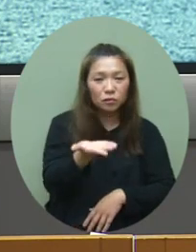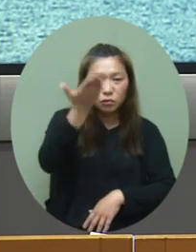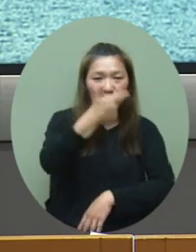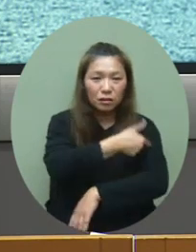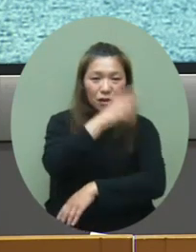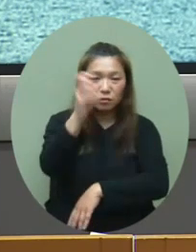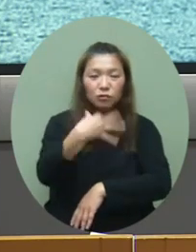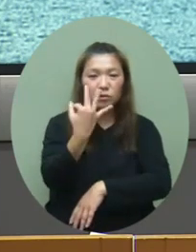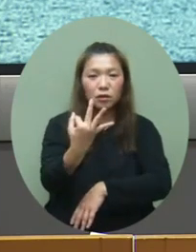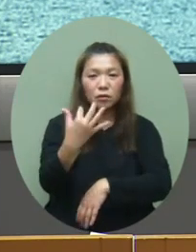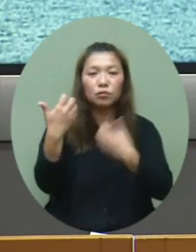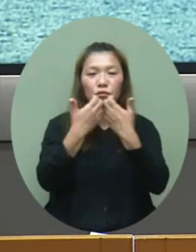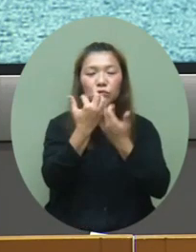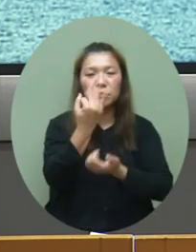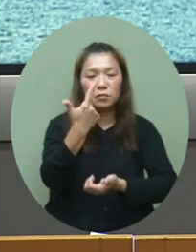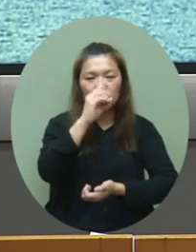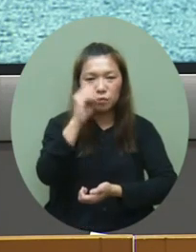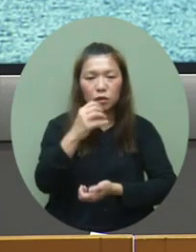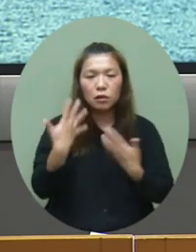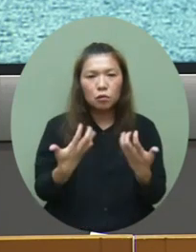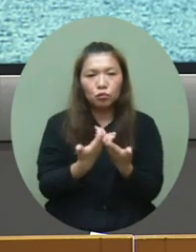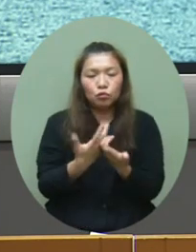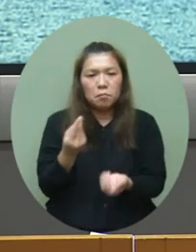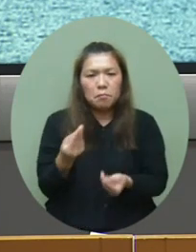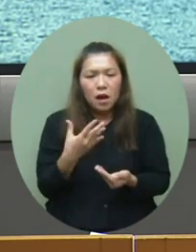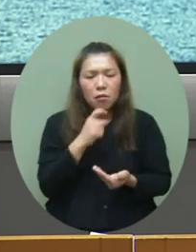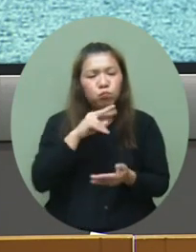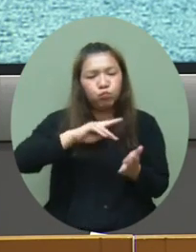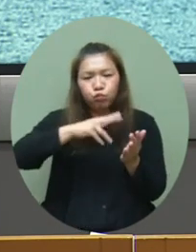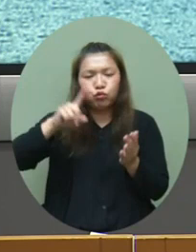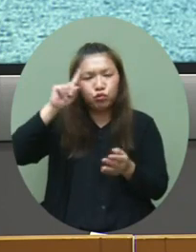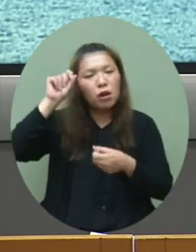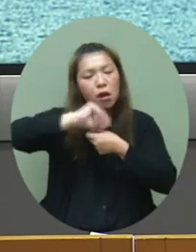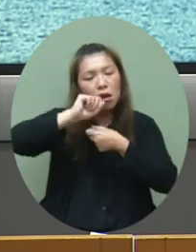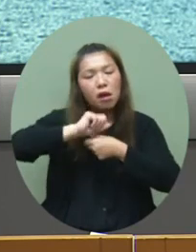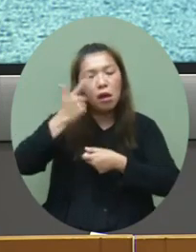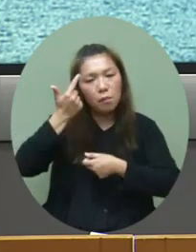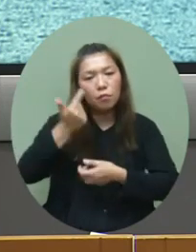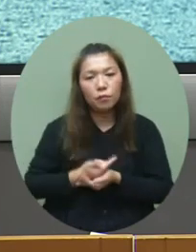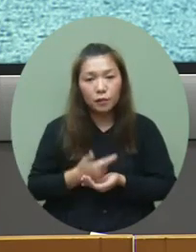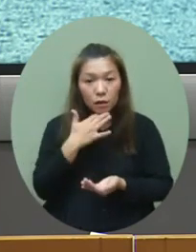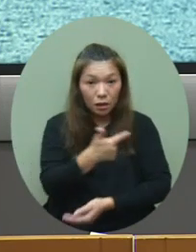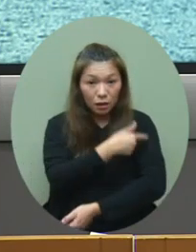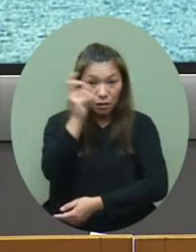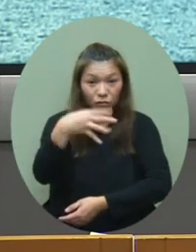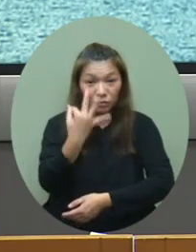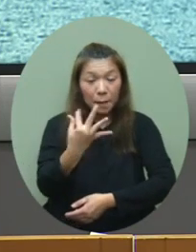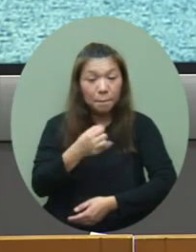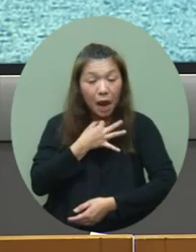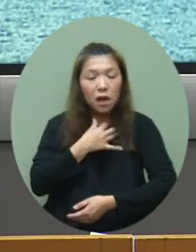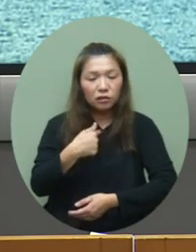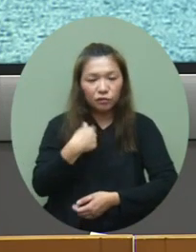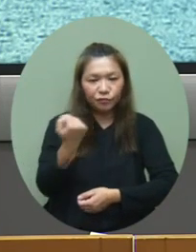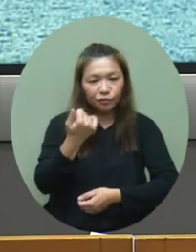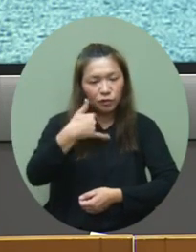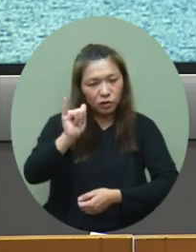咧，3針係38%。咁呢啲數字咧都係有待改善嘅。咁如果市民咧未打足3針嘅人士咧，係需